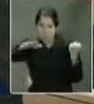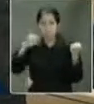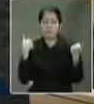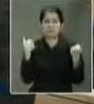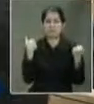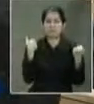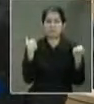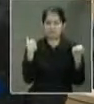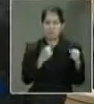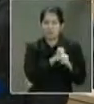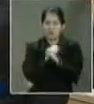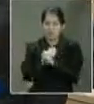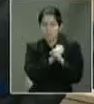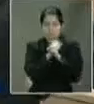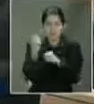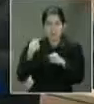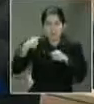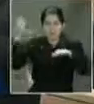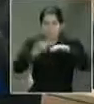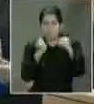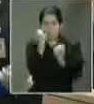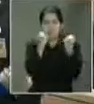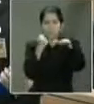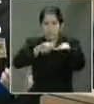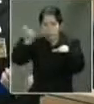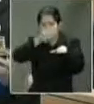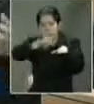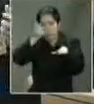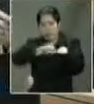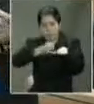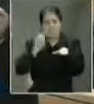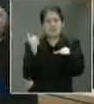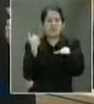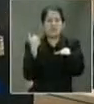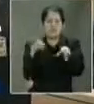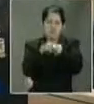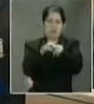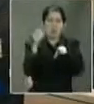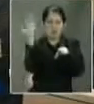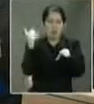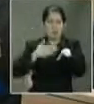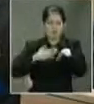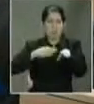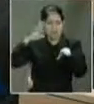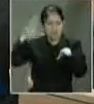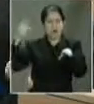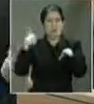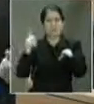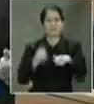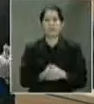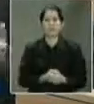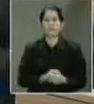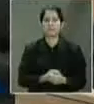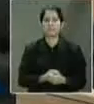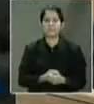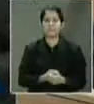ตีหน้ารถปังปังผมบอกนางใหญ่เอียงซ้ายเอียงซ้ายพอเอียงซ้ายเนี่ยตอนท้ายมันจะไปต